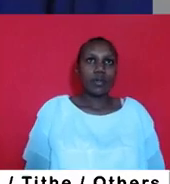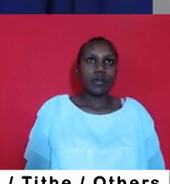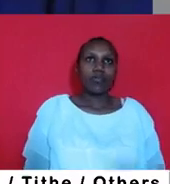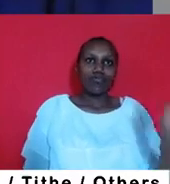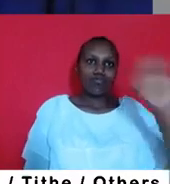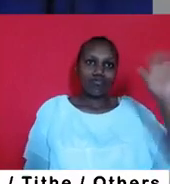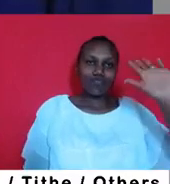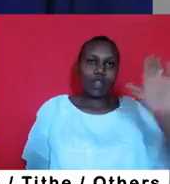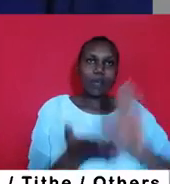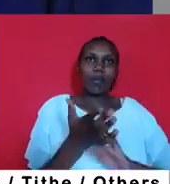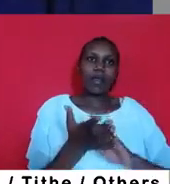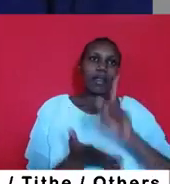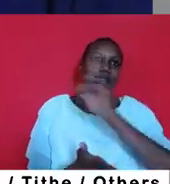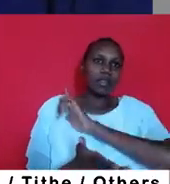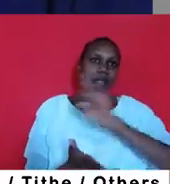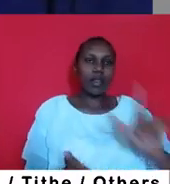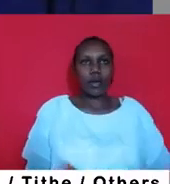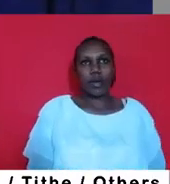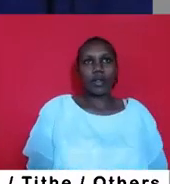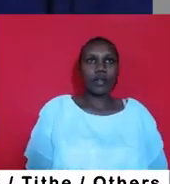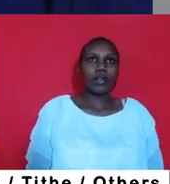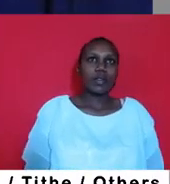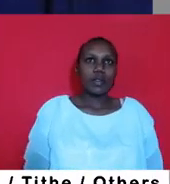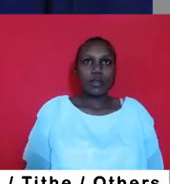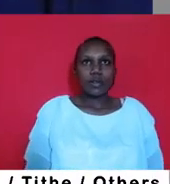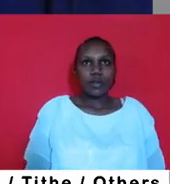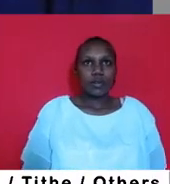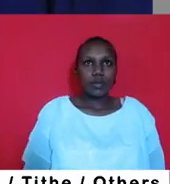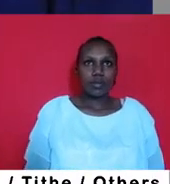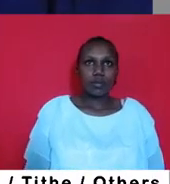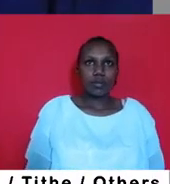Salimieni na salamu za Yesu Kristo. Bwana asifiwe.